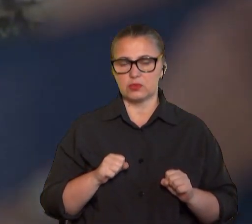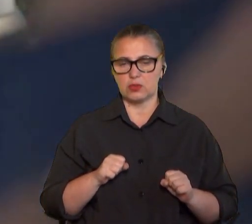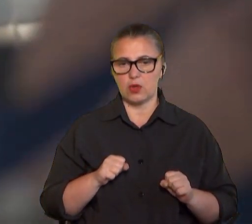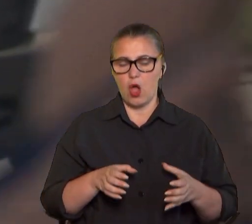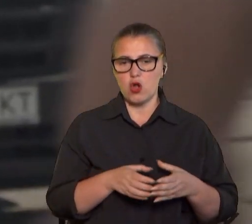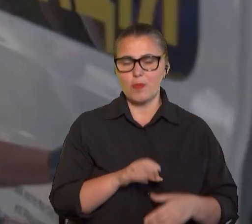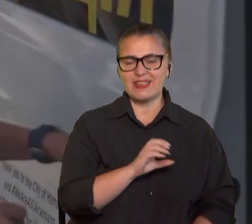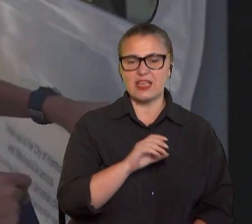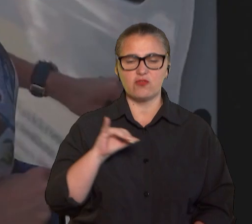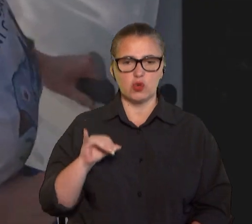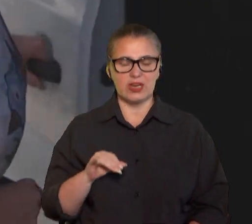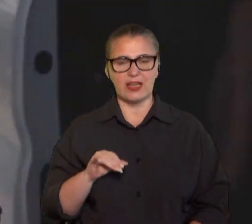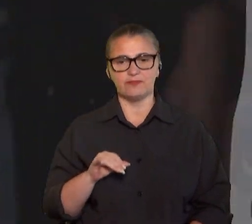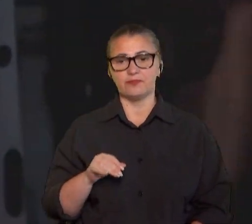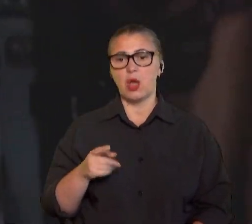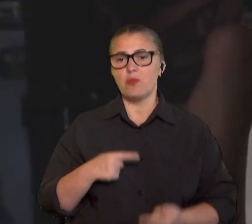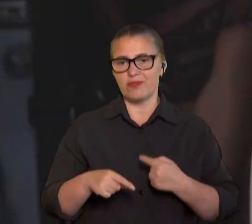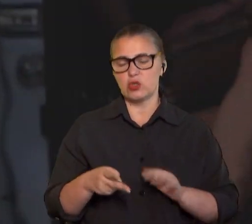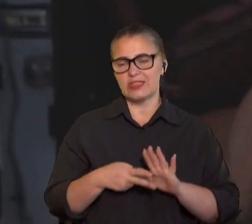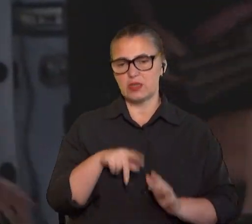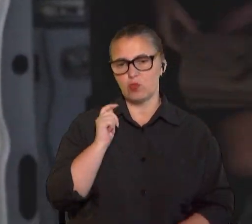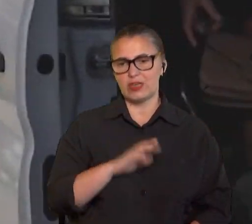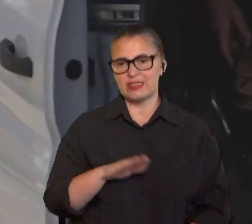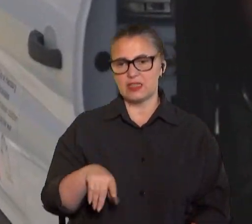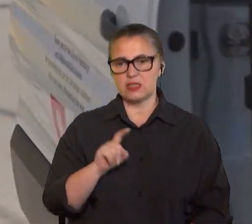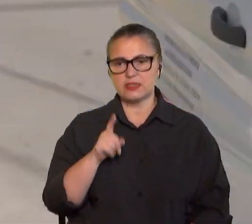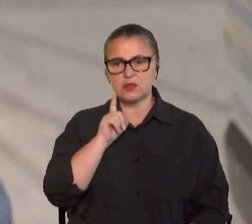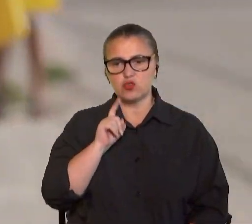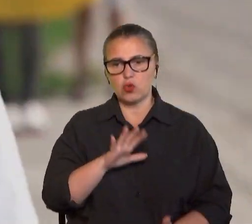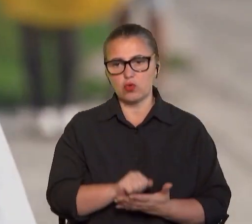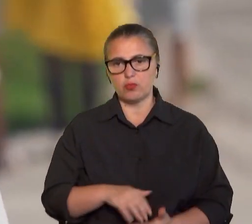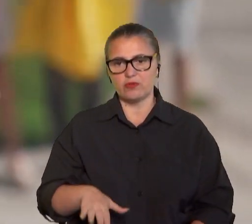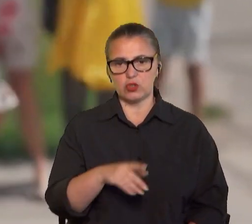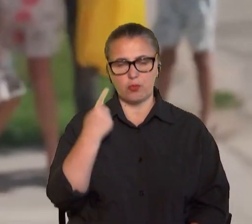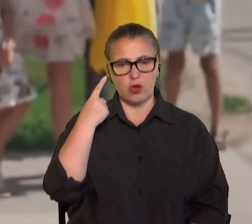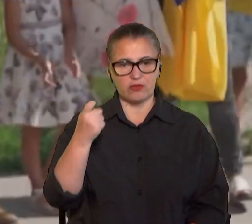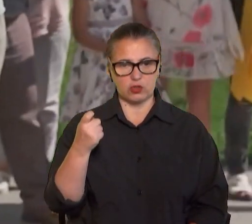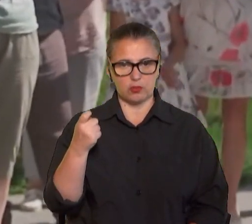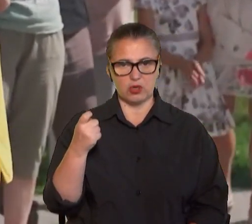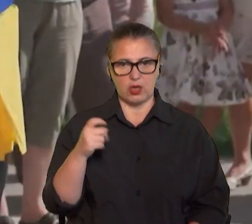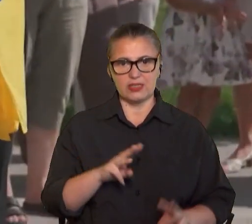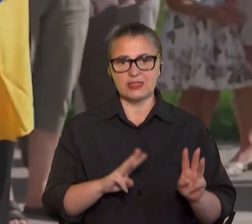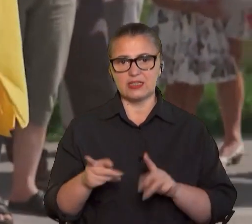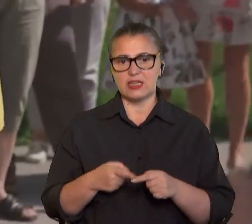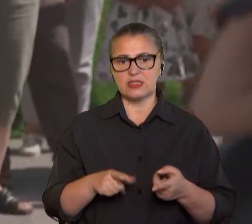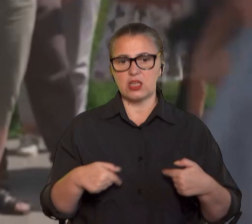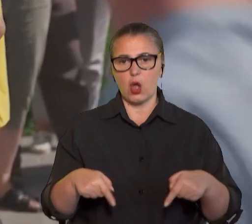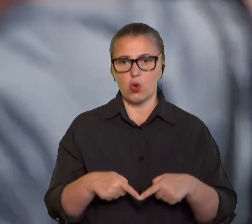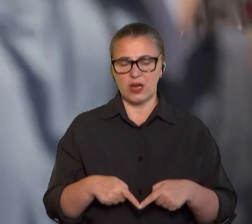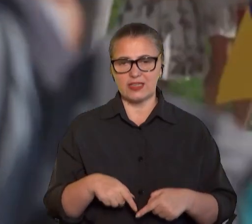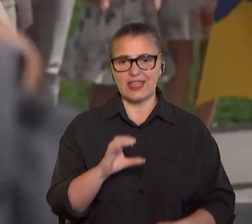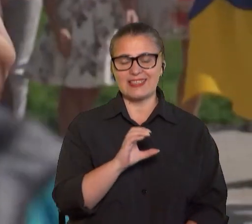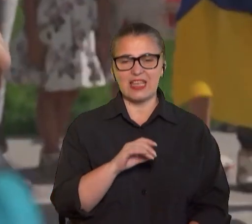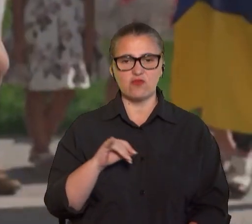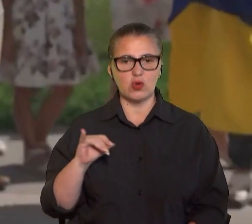Save Ukraine в Україну повернулися 7 українських дітей із тимчасово окупованих територій. Про це повідомляють на сайті цієї організації Save